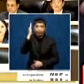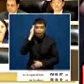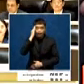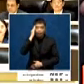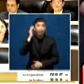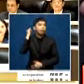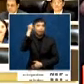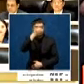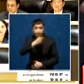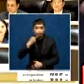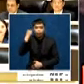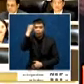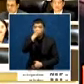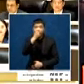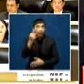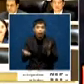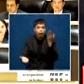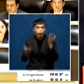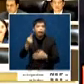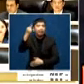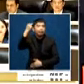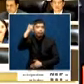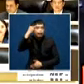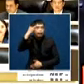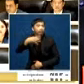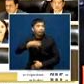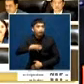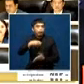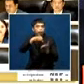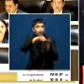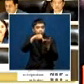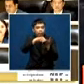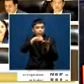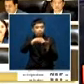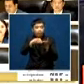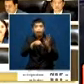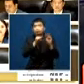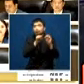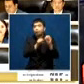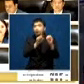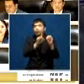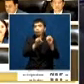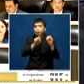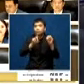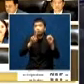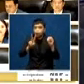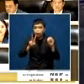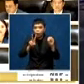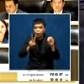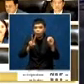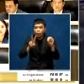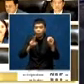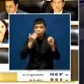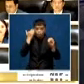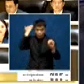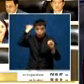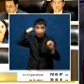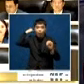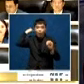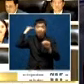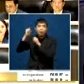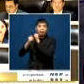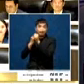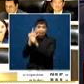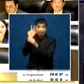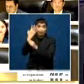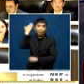ก็เถียงบอกว่ามันไม่มีหรอกคนเรามันก็มีทั้งดีและไม่ดีแล้วแต่ว่าประชาธิปไตยมันทำให้คนตรวจสอบได ้ นักการเมืองมันตรวจสอบ